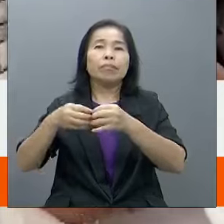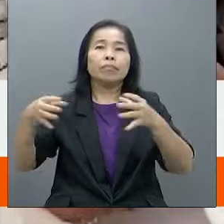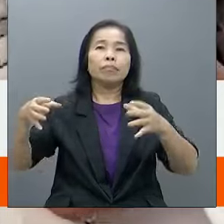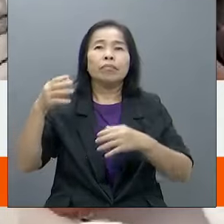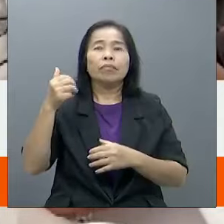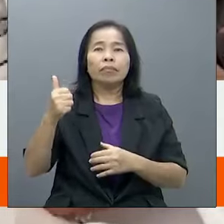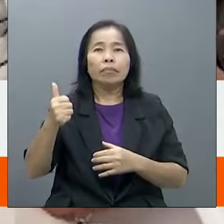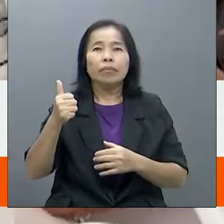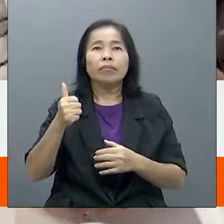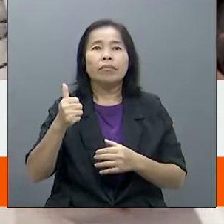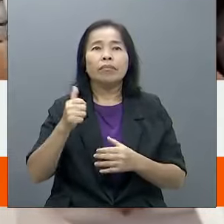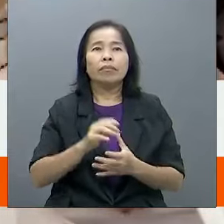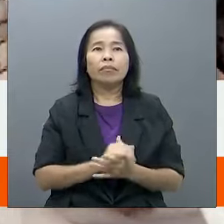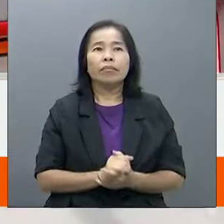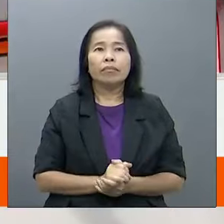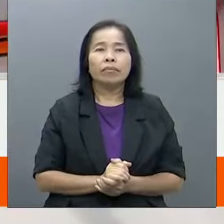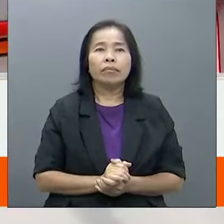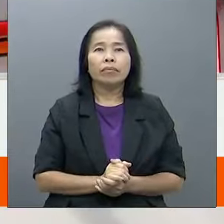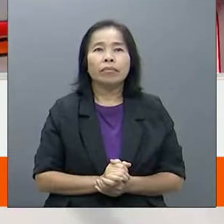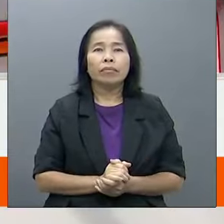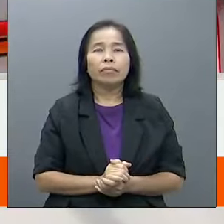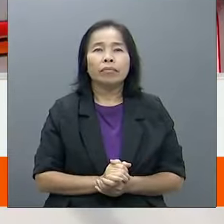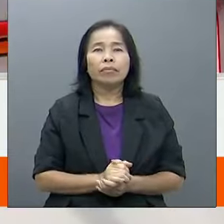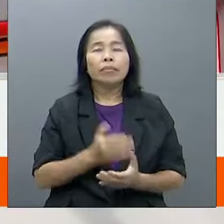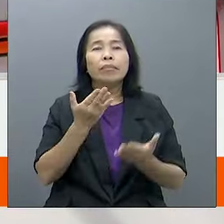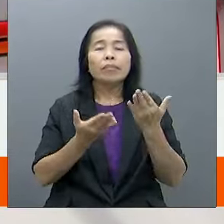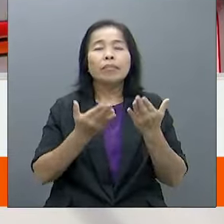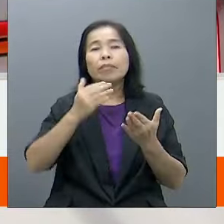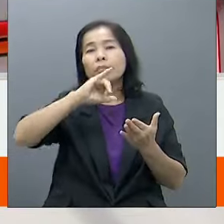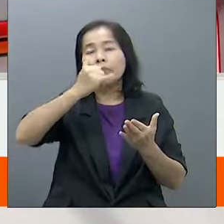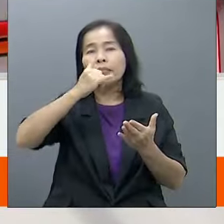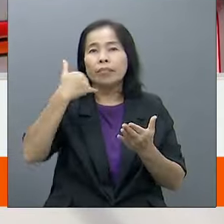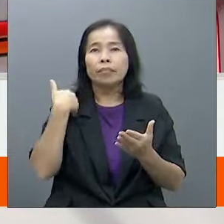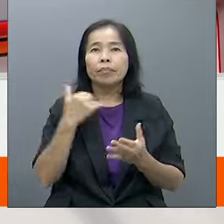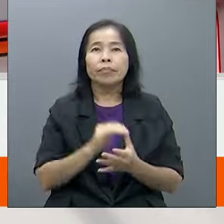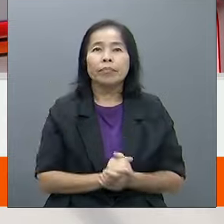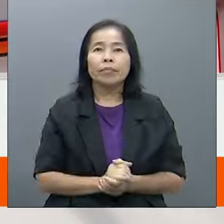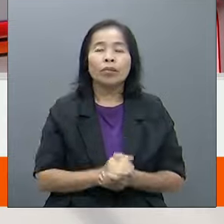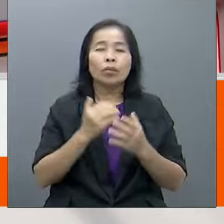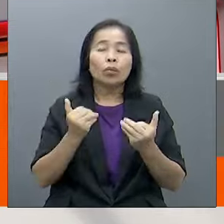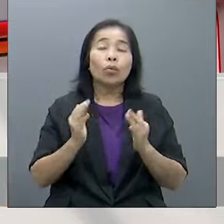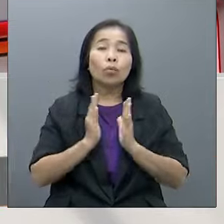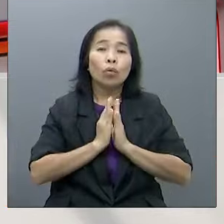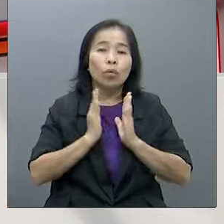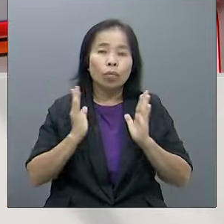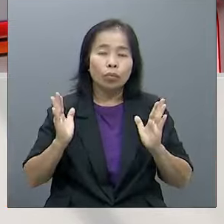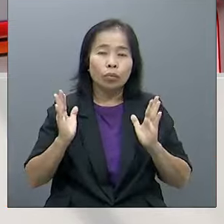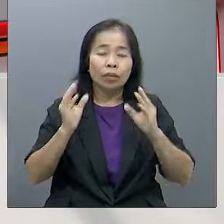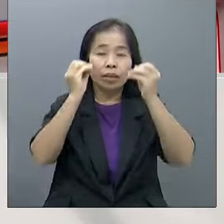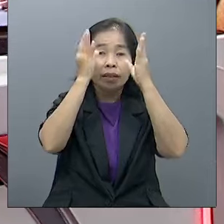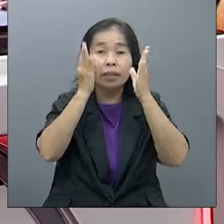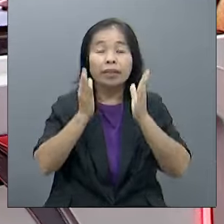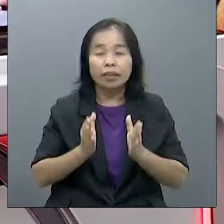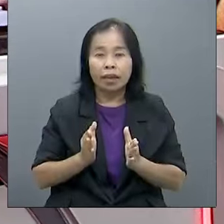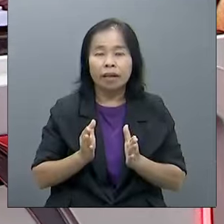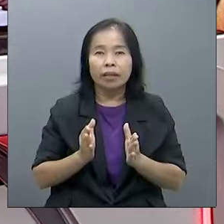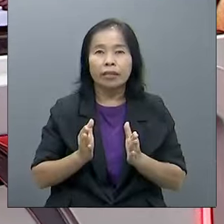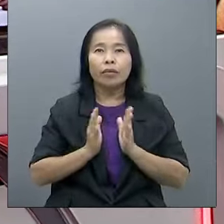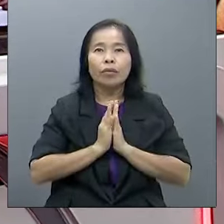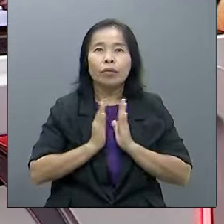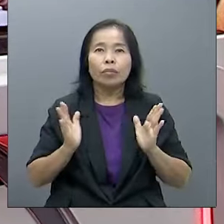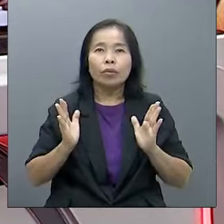การเลือกตั้งใหญ่ที่มันจะมาถึงในร้อยสามสี่ปีข้างหน้า ครับเบื้องต้นขอบคุณผู้ช่วยศาสตราจารย์ณัฐกรวิทิตานนท์นะครับ